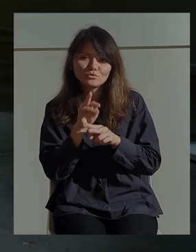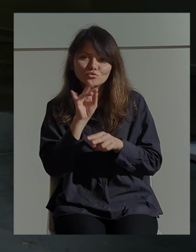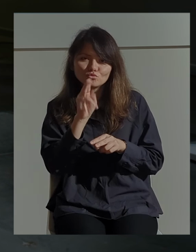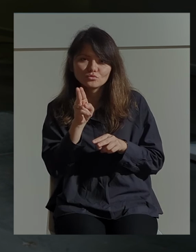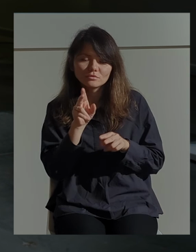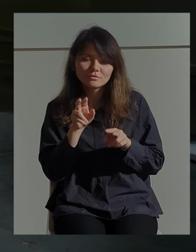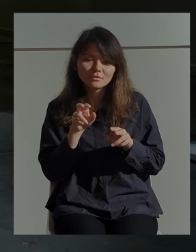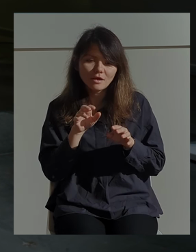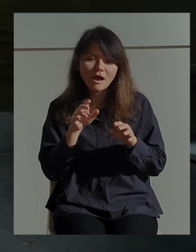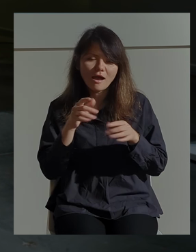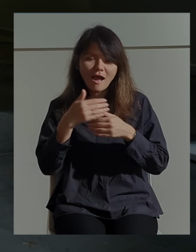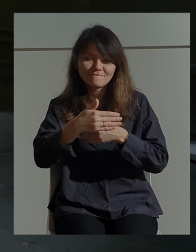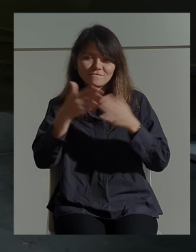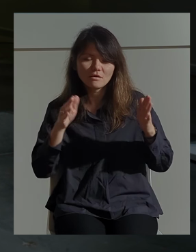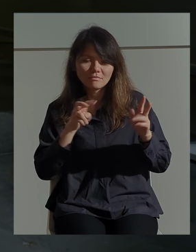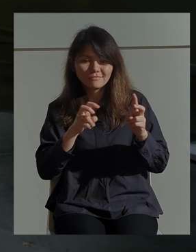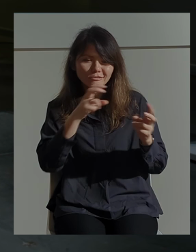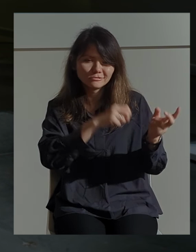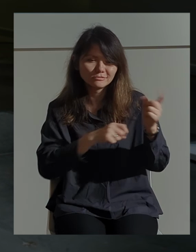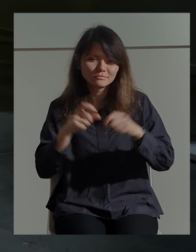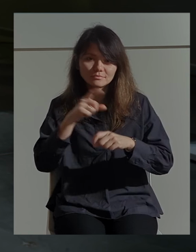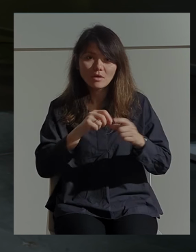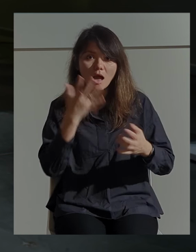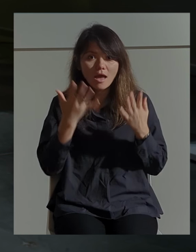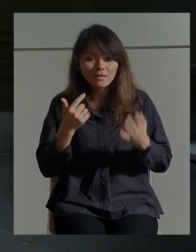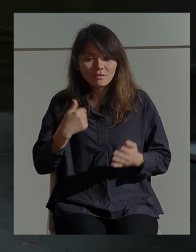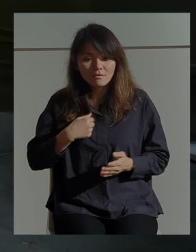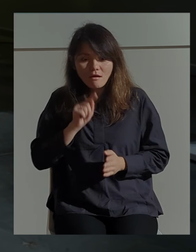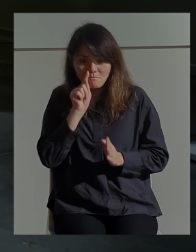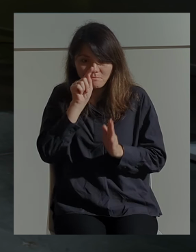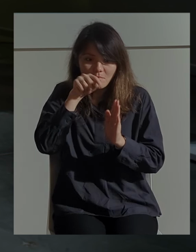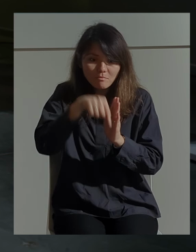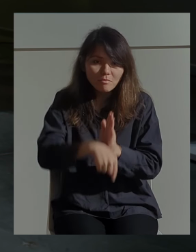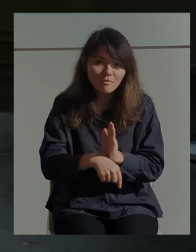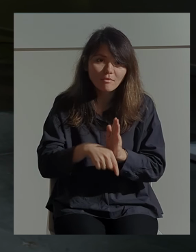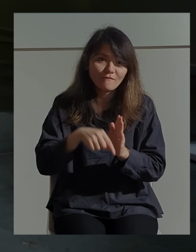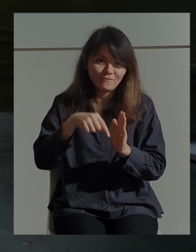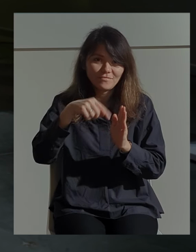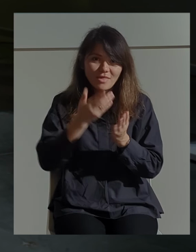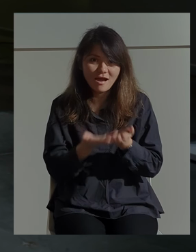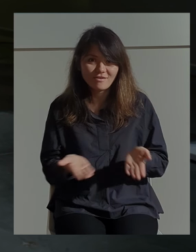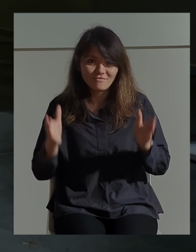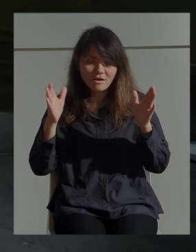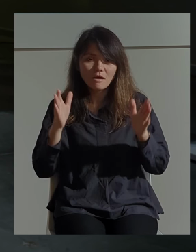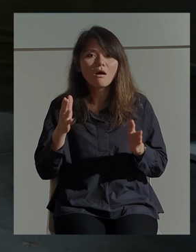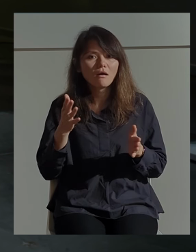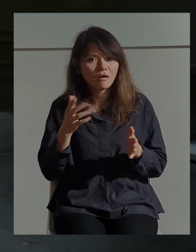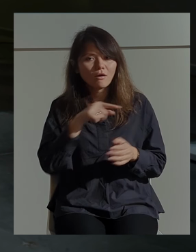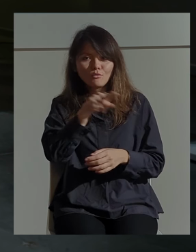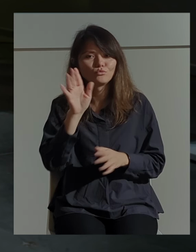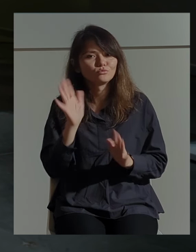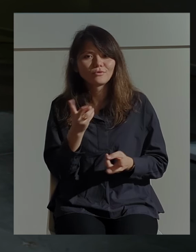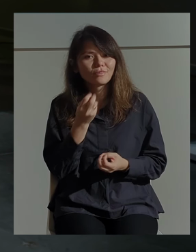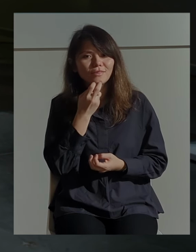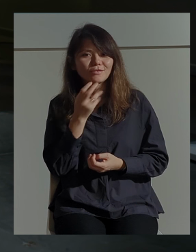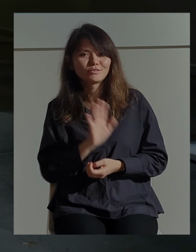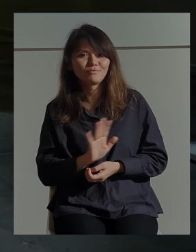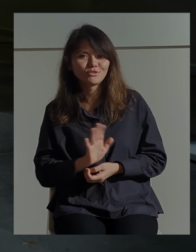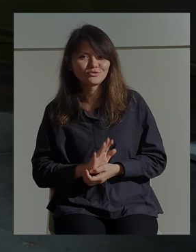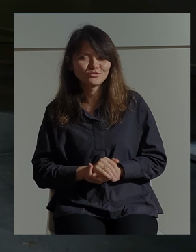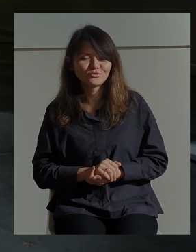терроризируют в аквариуме Но если же вы внутри аквариума вот тогда становится совсем